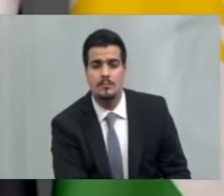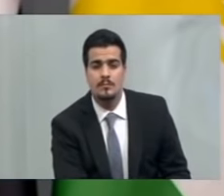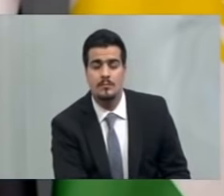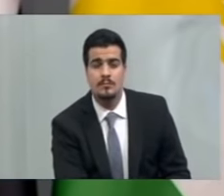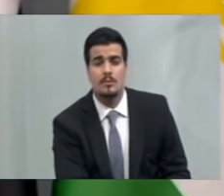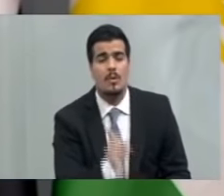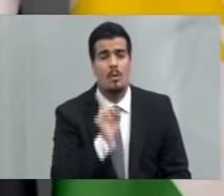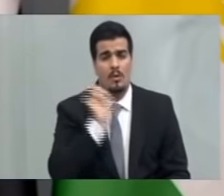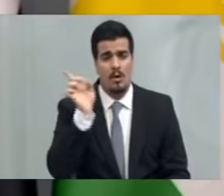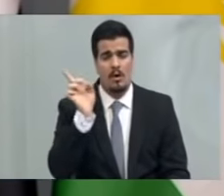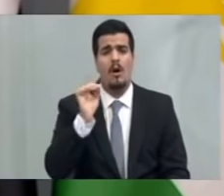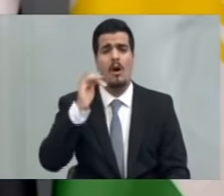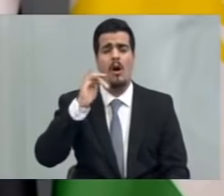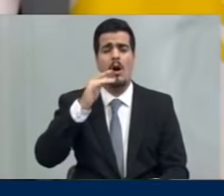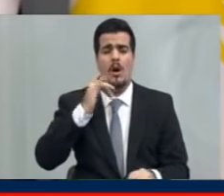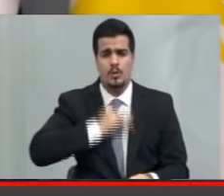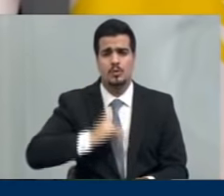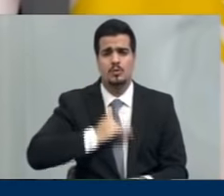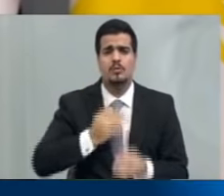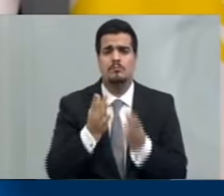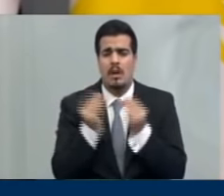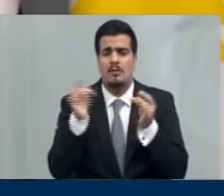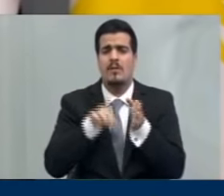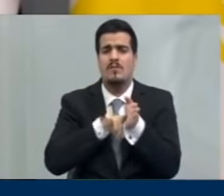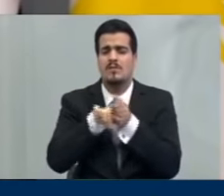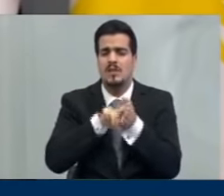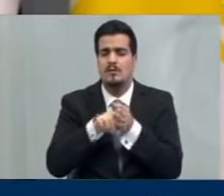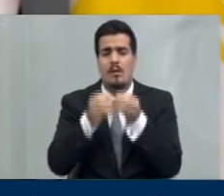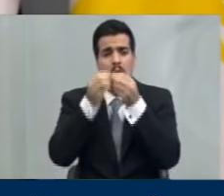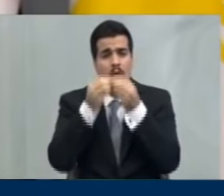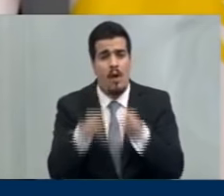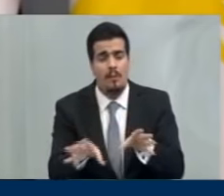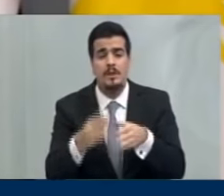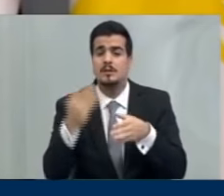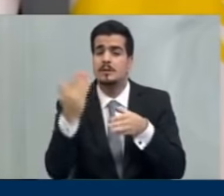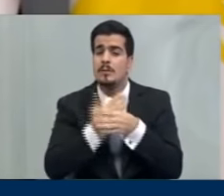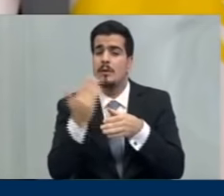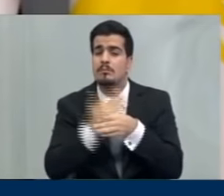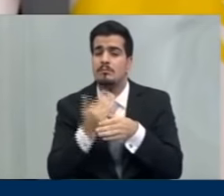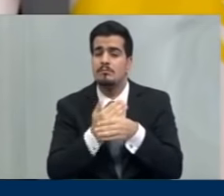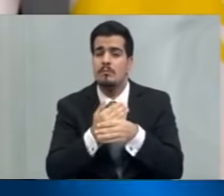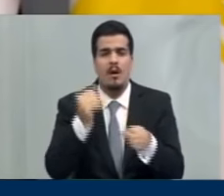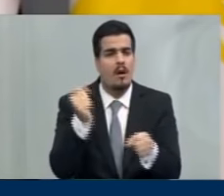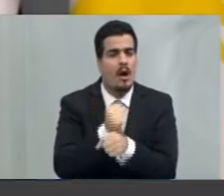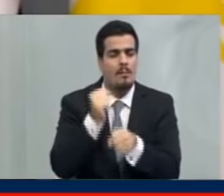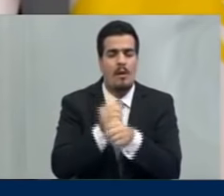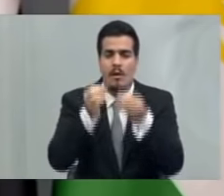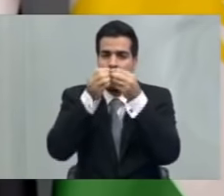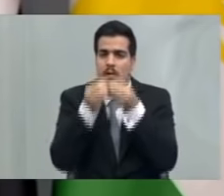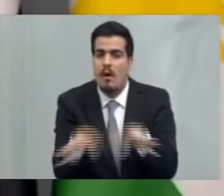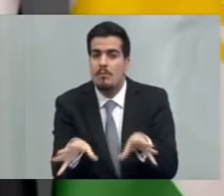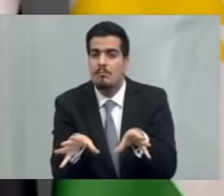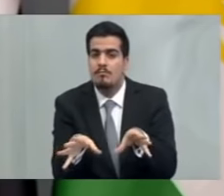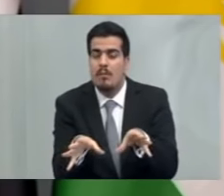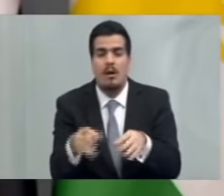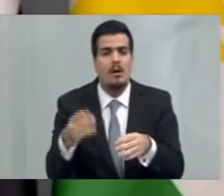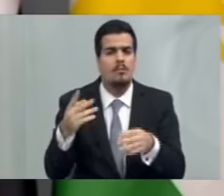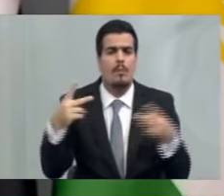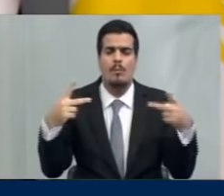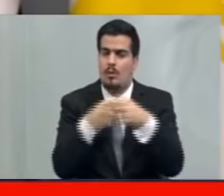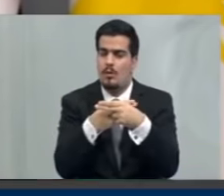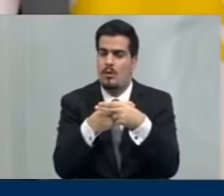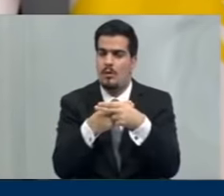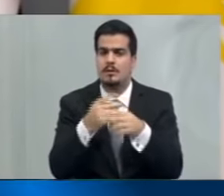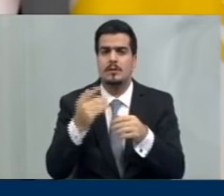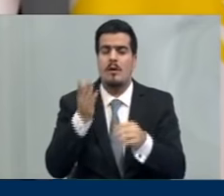هناك أطراف تحاول استغلال الاحتجاجات وحرفها عن مسارها السلمي من خلال عمليات التخريب. العنف لن يسهم